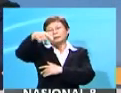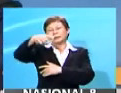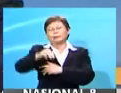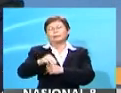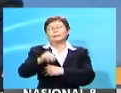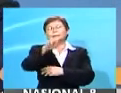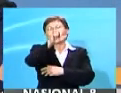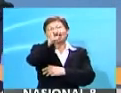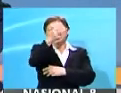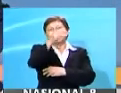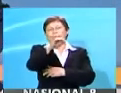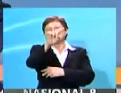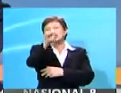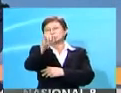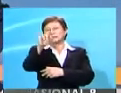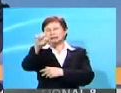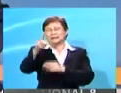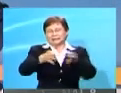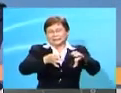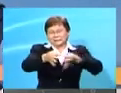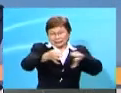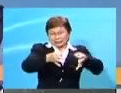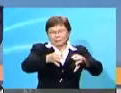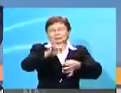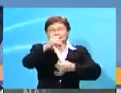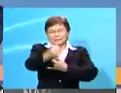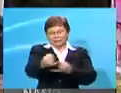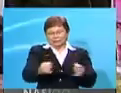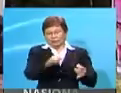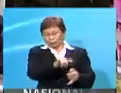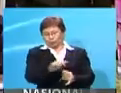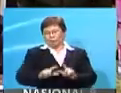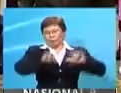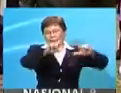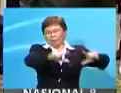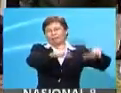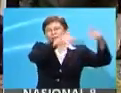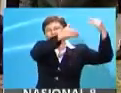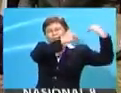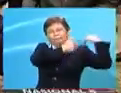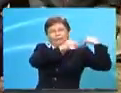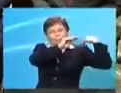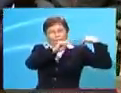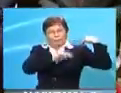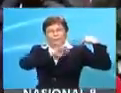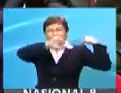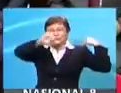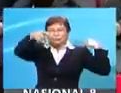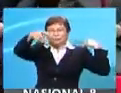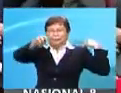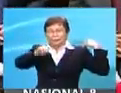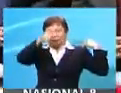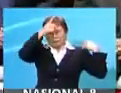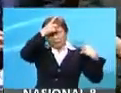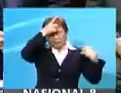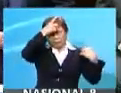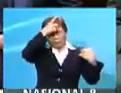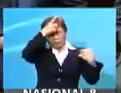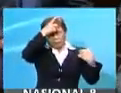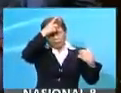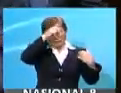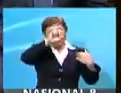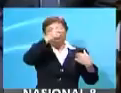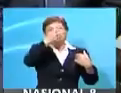Datuk Seri dr Ahmad Zahid Hamidi jelas beliau jabatan berkenaan akan diletakkan di bawah tanggungjawab menteri di jabatan Perdana Menteri Datuk Seri Dr